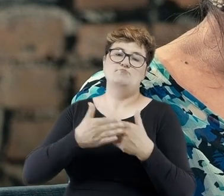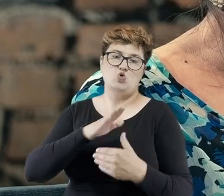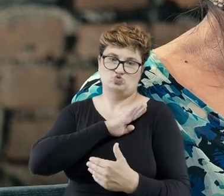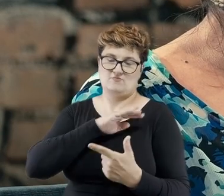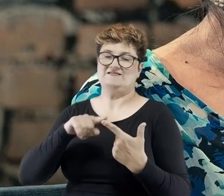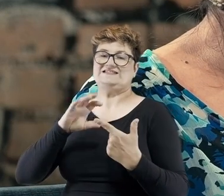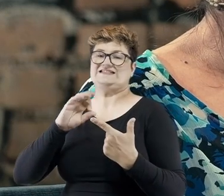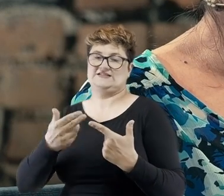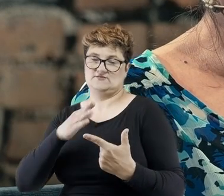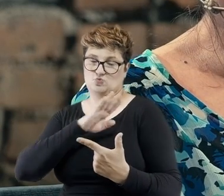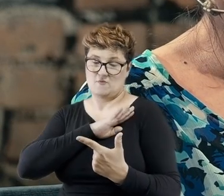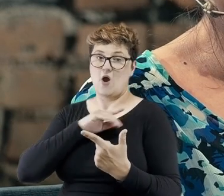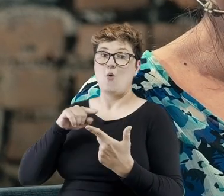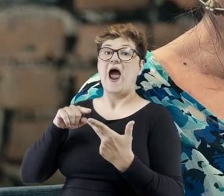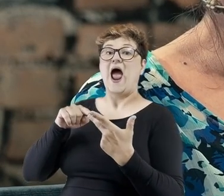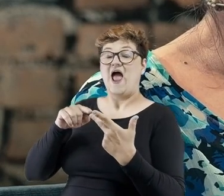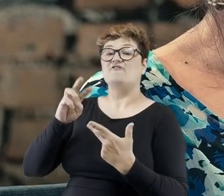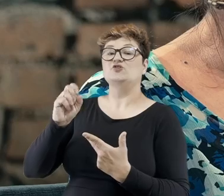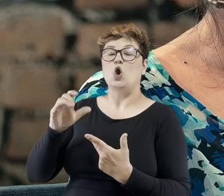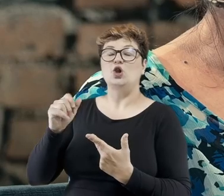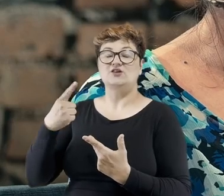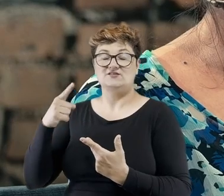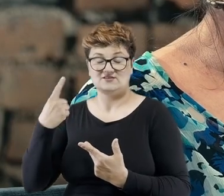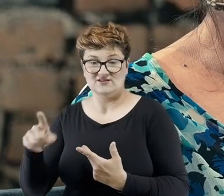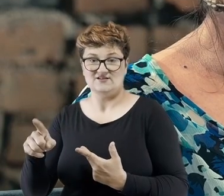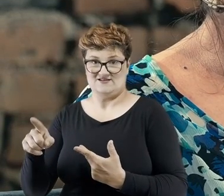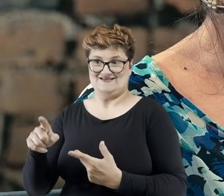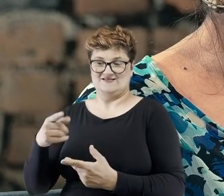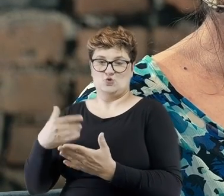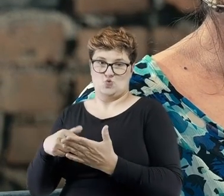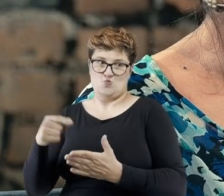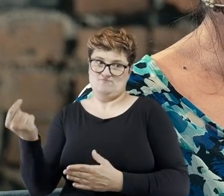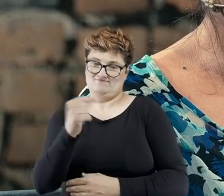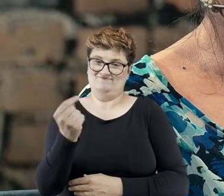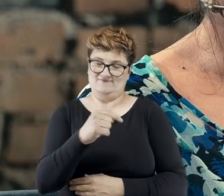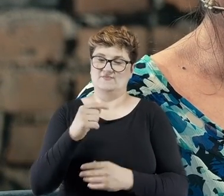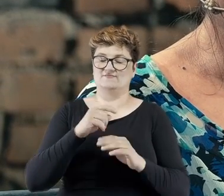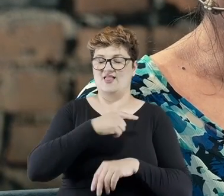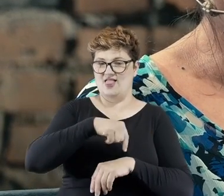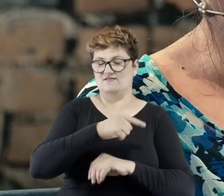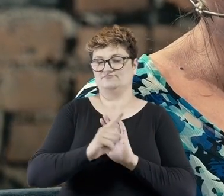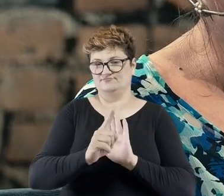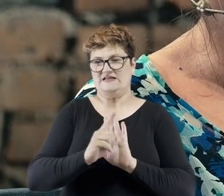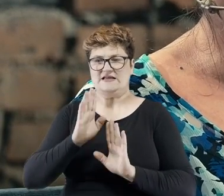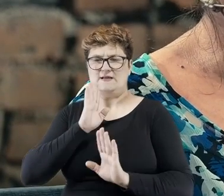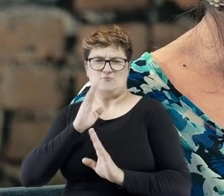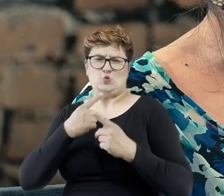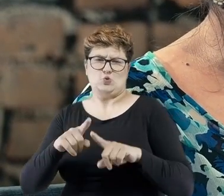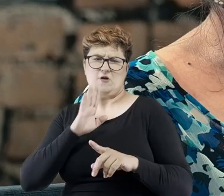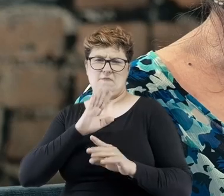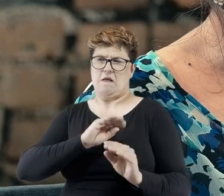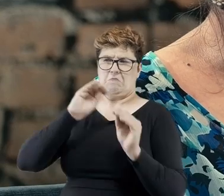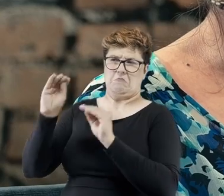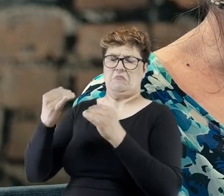syna. Drugim synem był Witold i właśnie Witoldowi Stanisława Przybyszewska udzielała korepetycji. Zresztą krótko on potem wyjechał chyba do